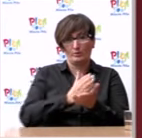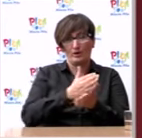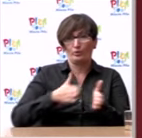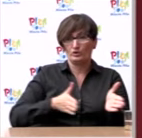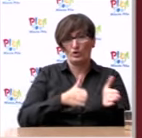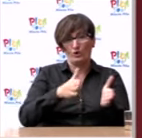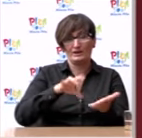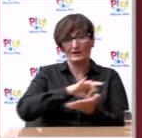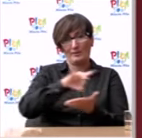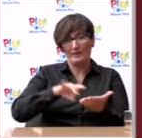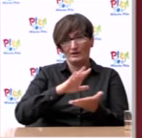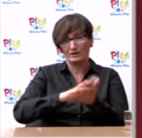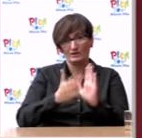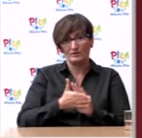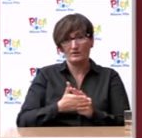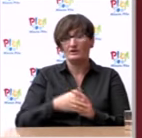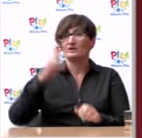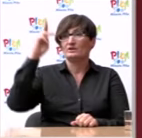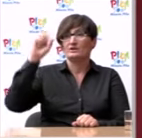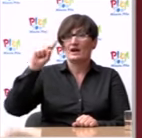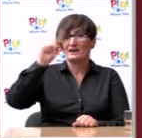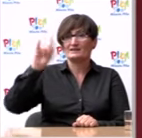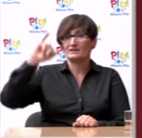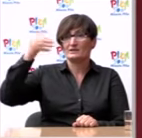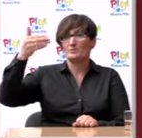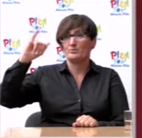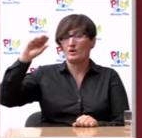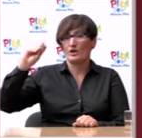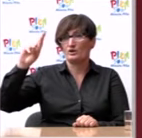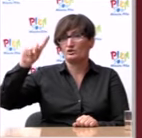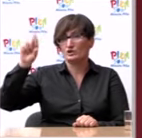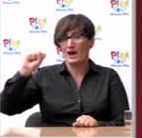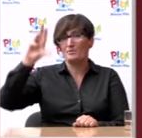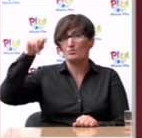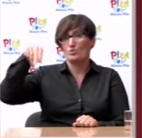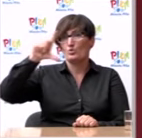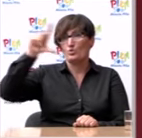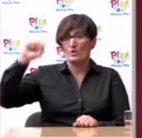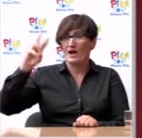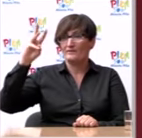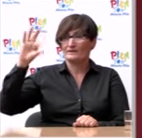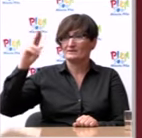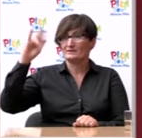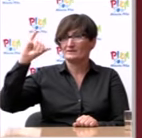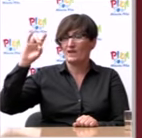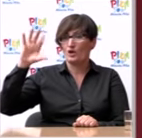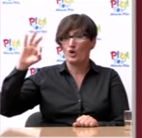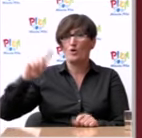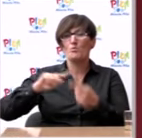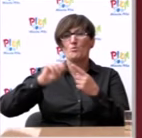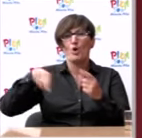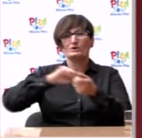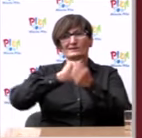drogi gminnej rynkowej. Kazimierza Pułaskiego po zmianie miejscowego planu zagospodarowania przestrzennego okazało się, że na